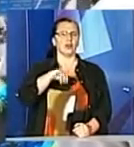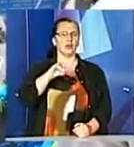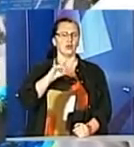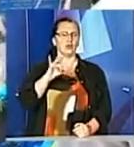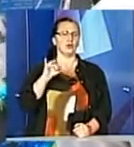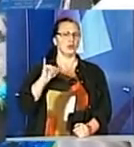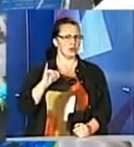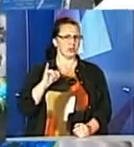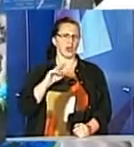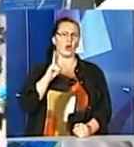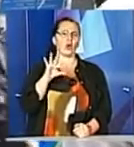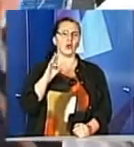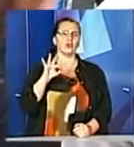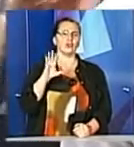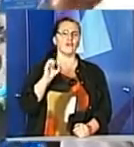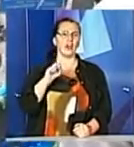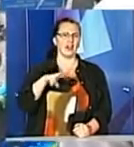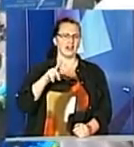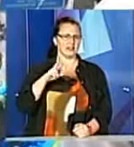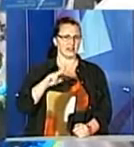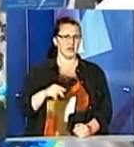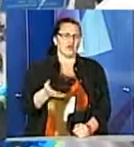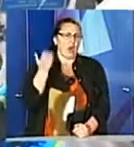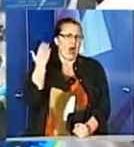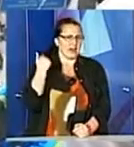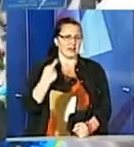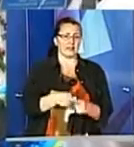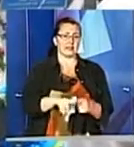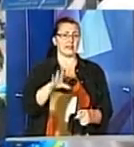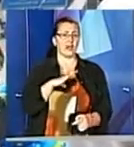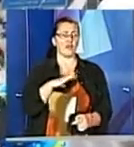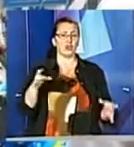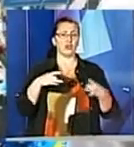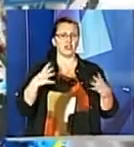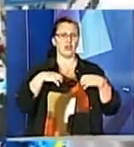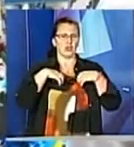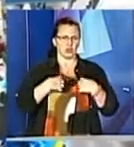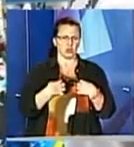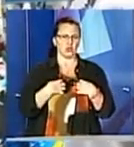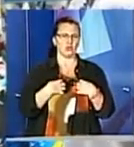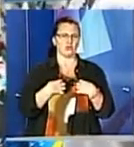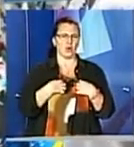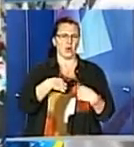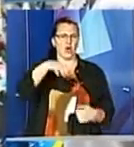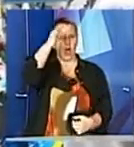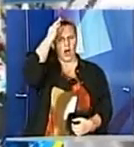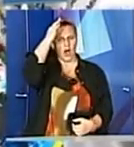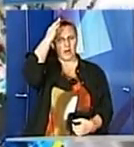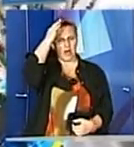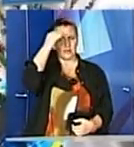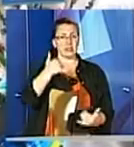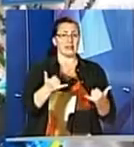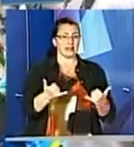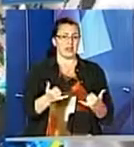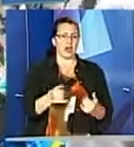зовсім інше обарвлення. Бо якщо довгий період часу це було свято суму, свято пам'яті, то сьогодні це повинно